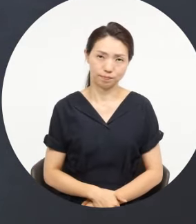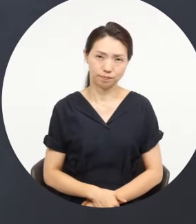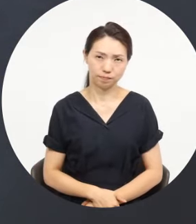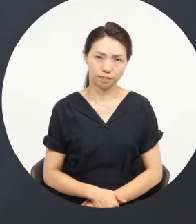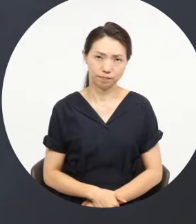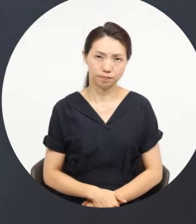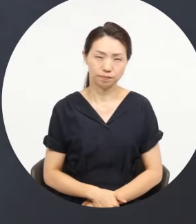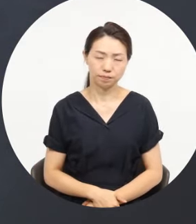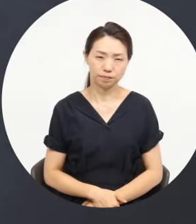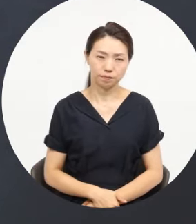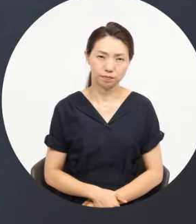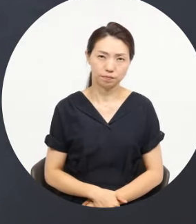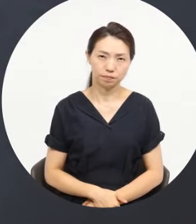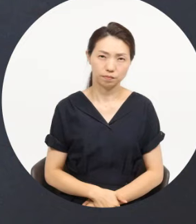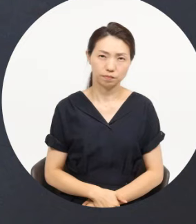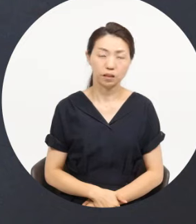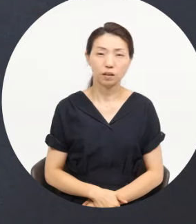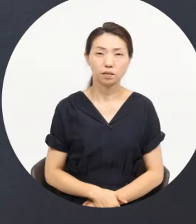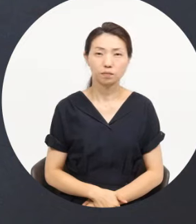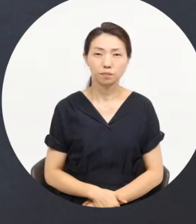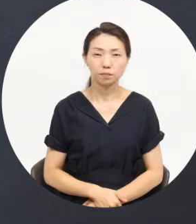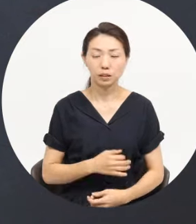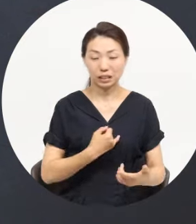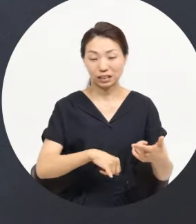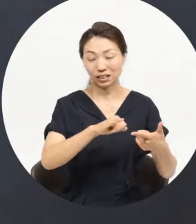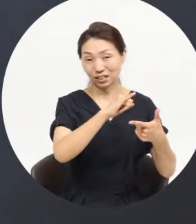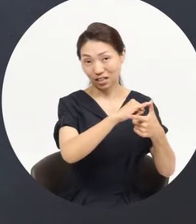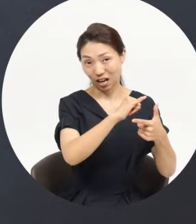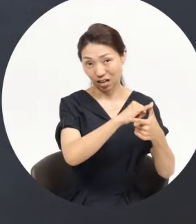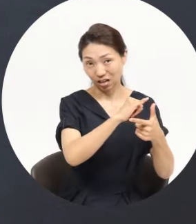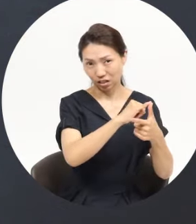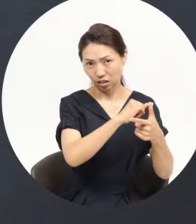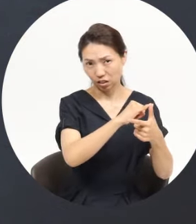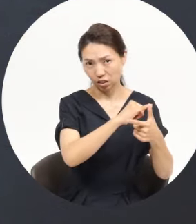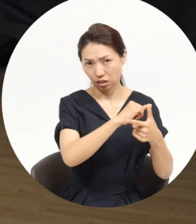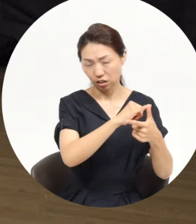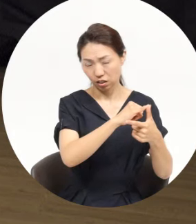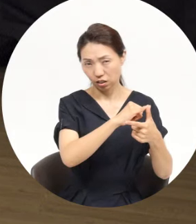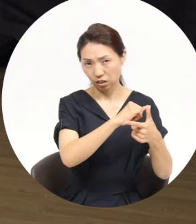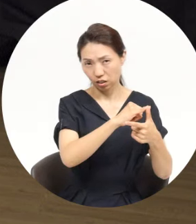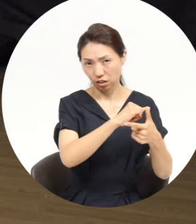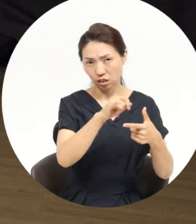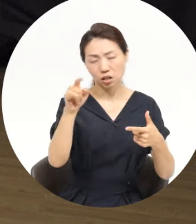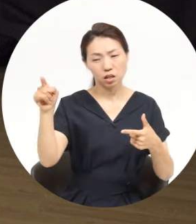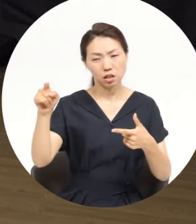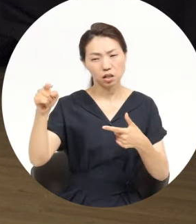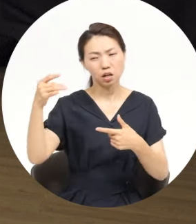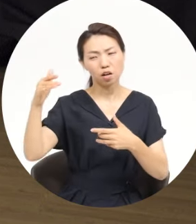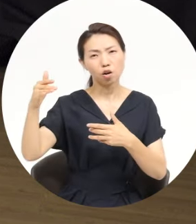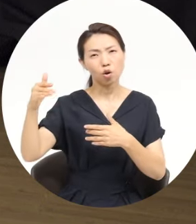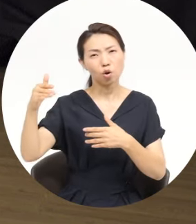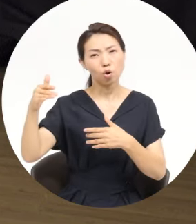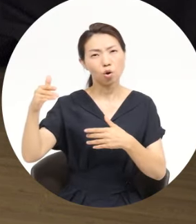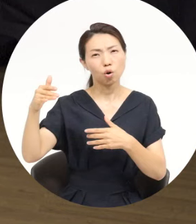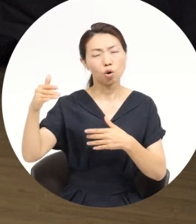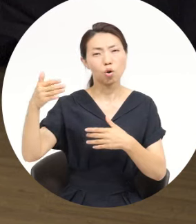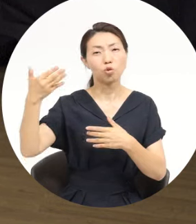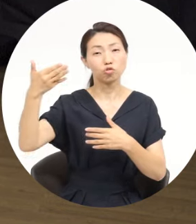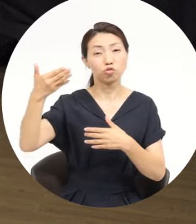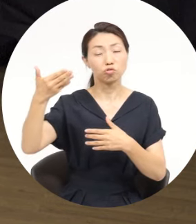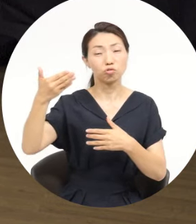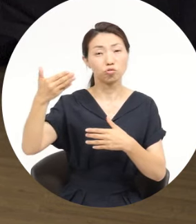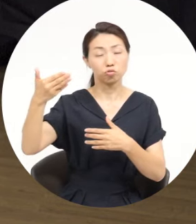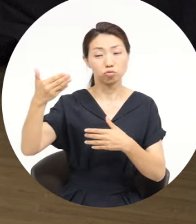그런데 똑같이 와도 다르다는 거예요. 큰 아이가 여기서 9학년 때